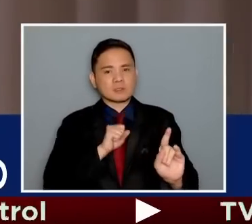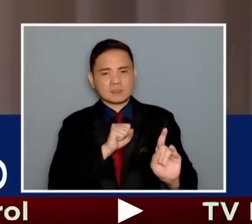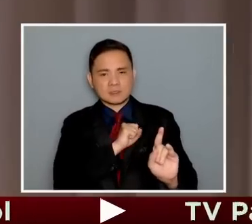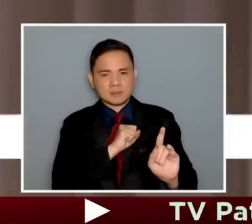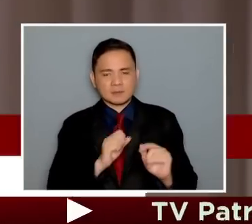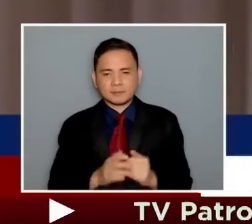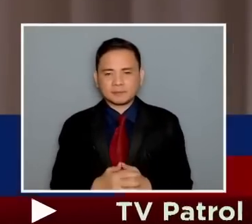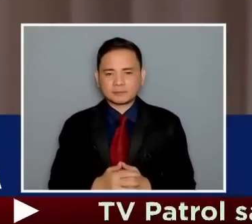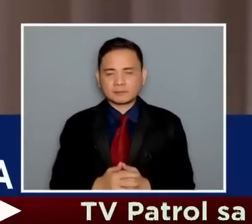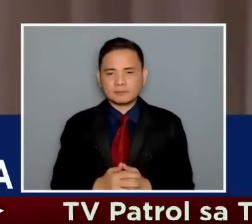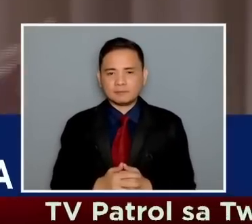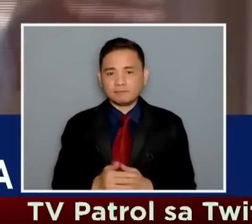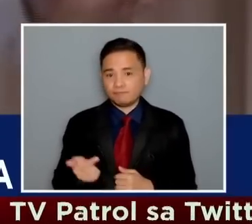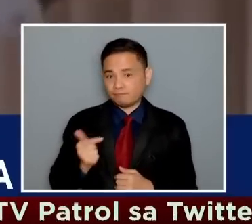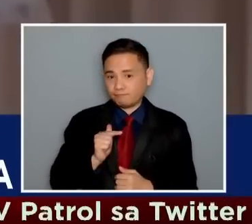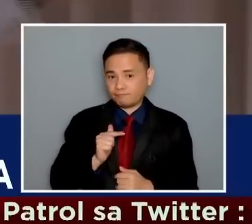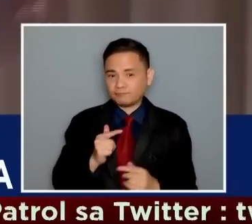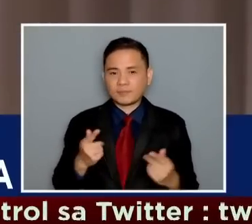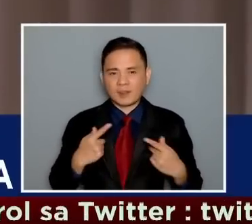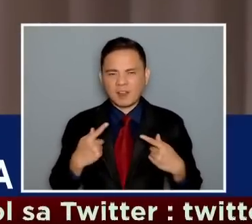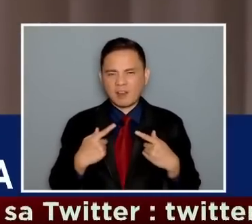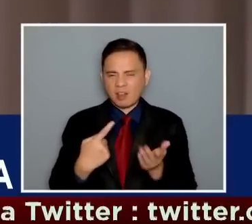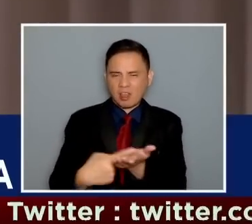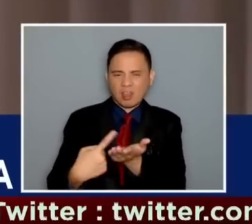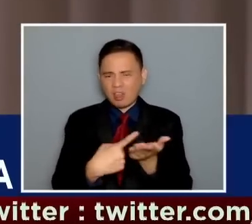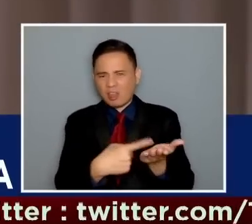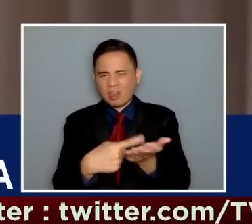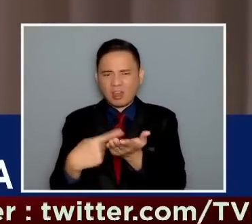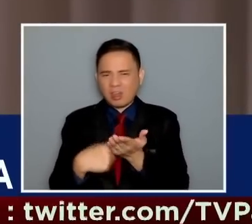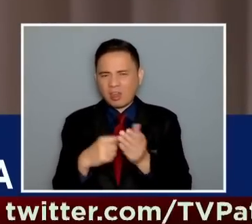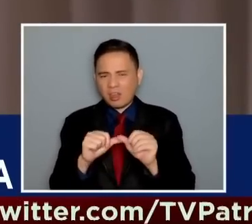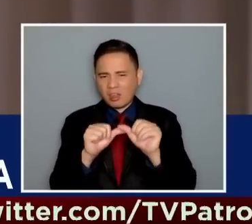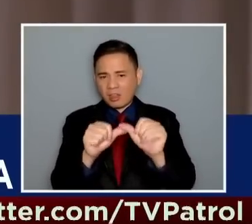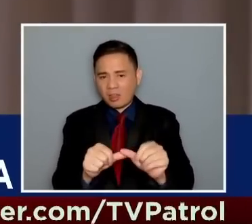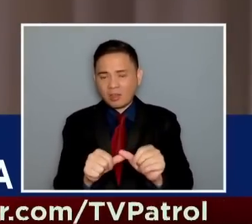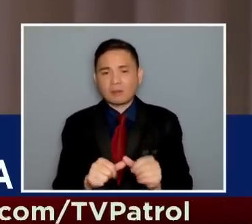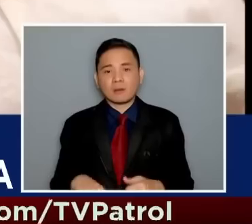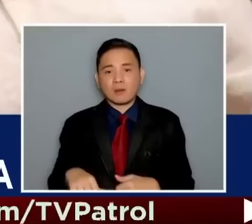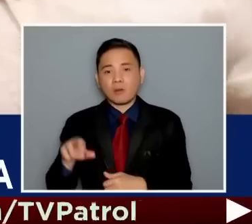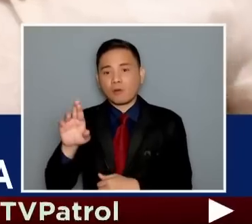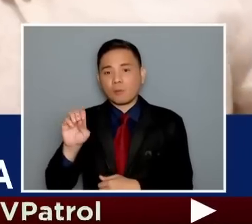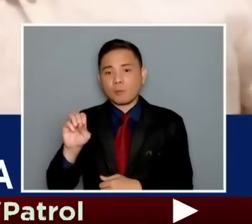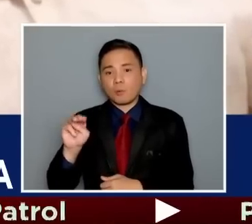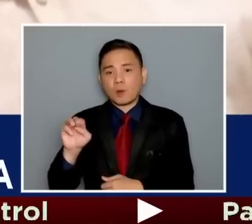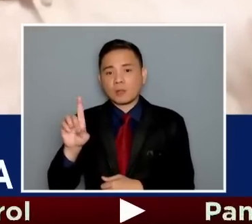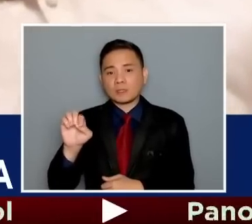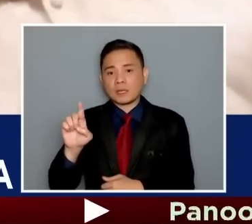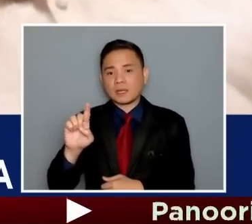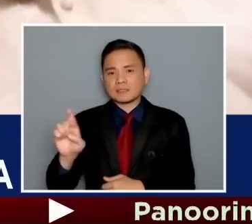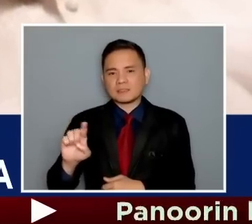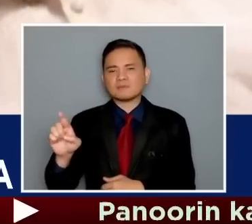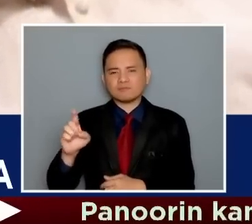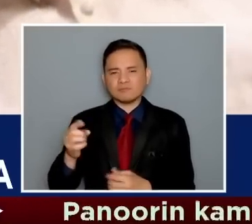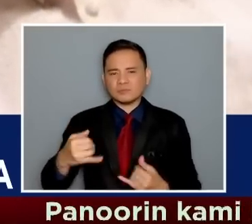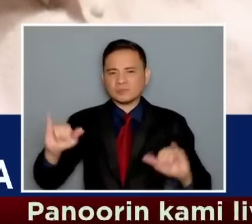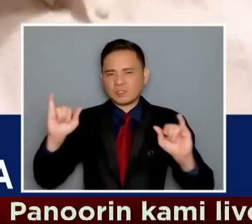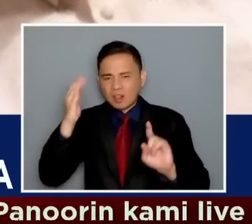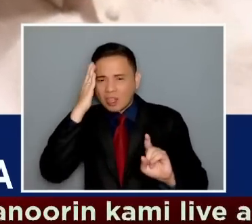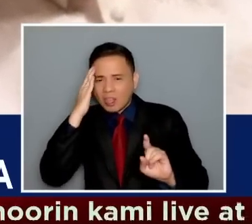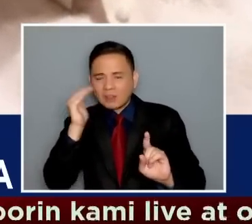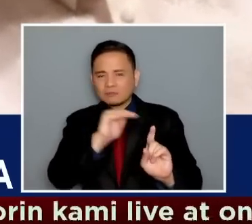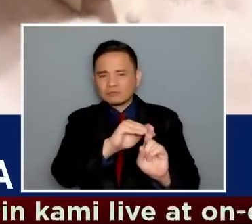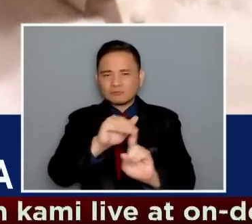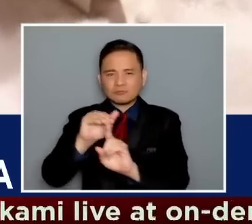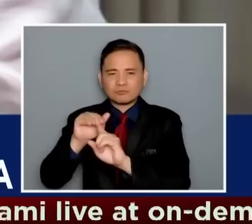ganito ng kwento sa Senado, tuloy lang si House Speaker Martin Romualdez sa paniligaw ng suporta. Katunayan, sa harap ni Zubiri sa